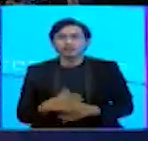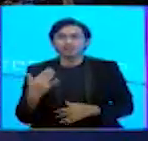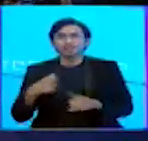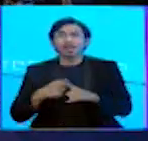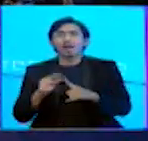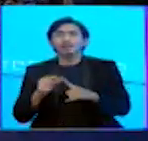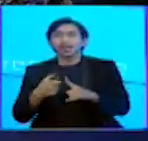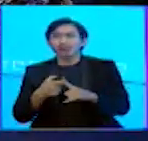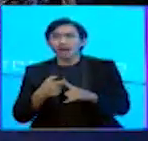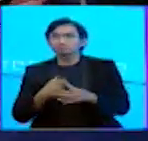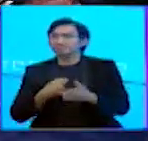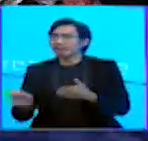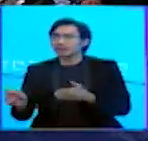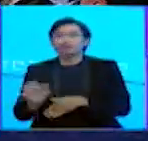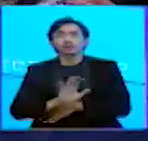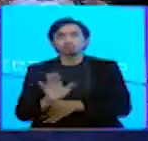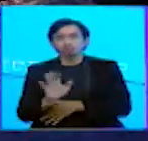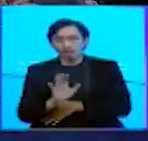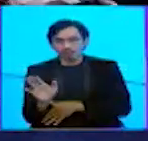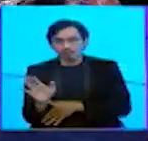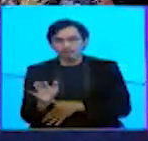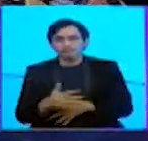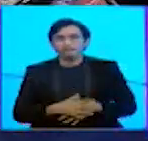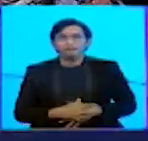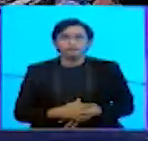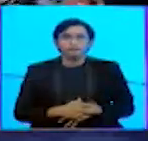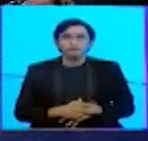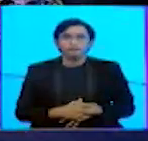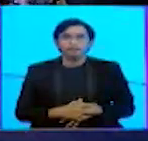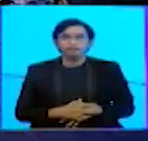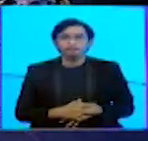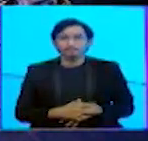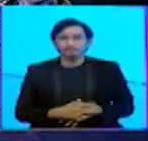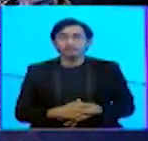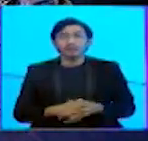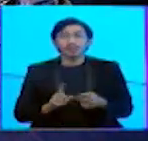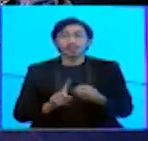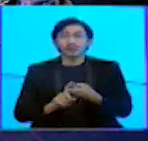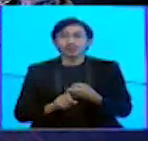KPK memecat, sehingga rekan-rekan yang